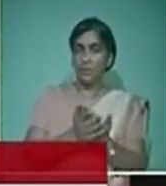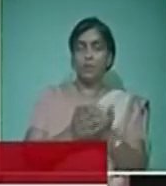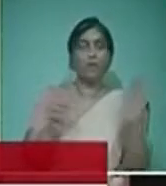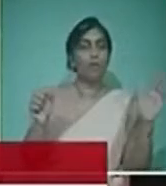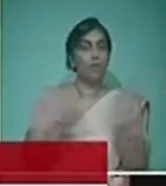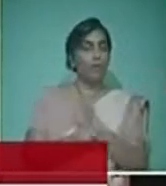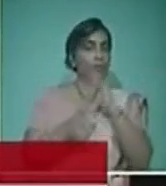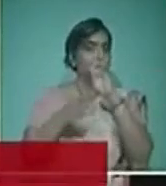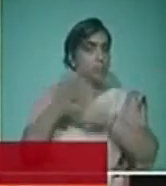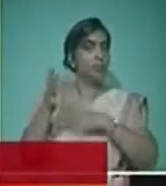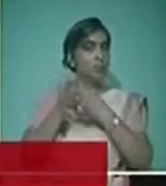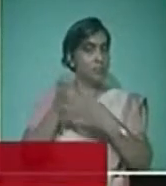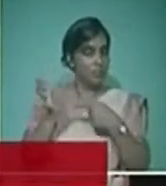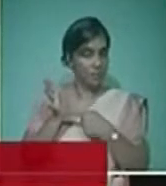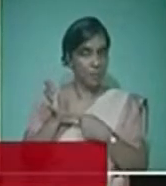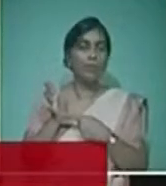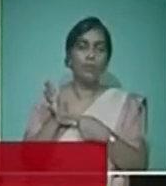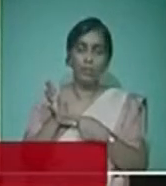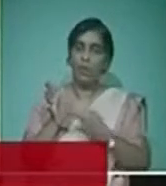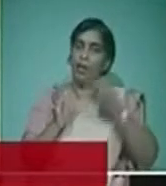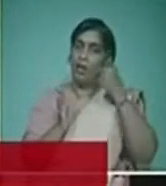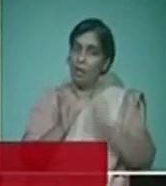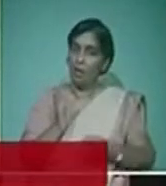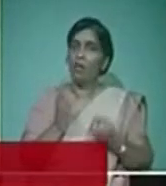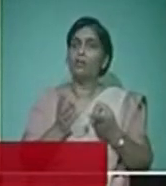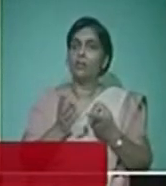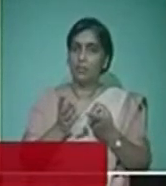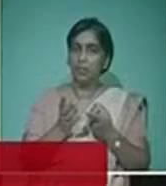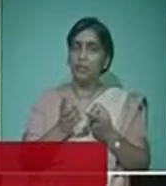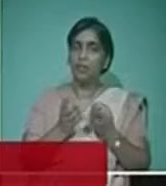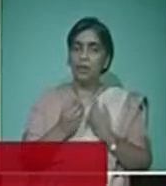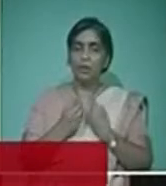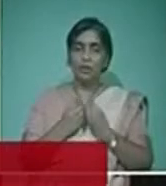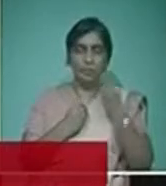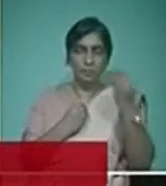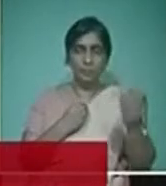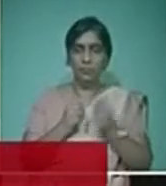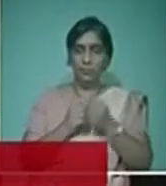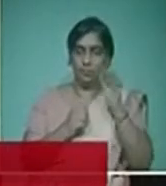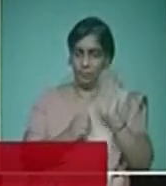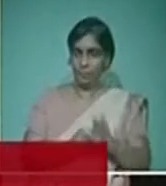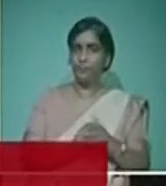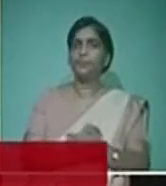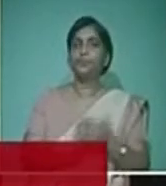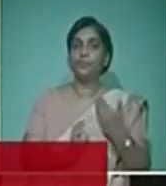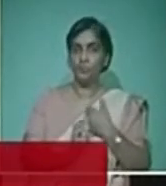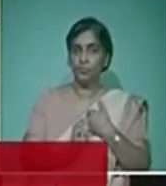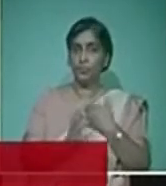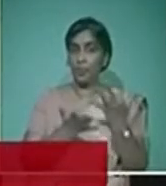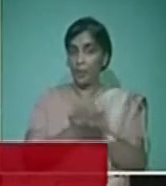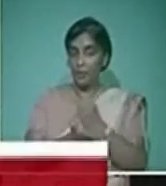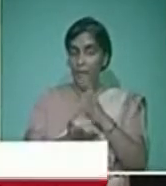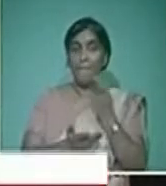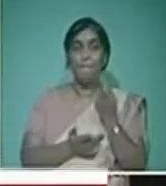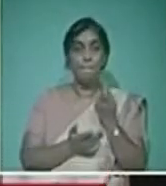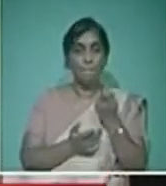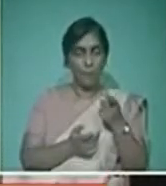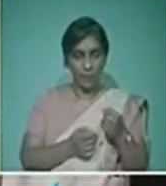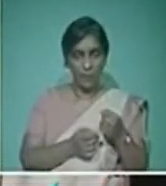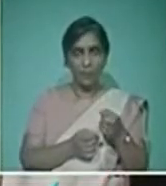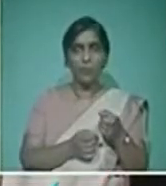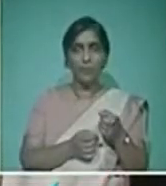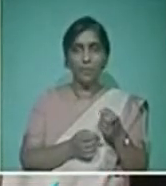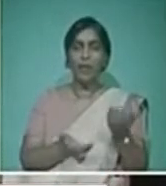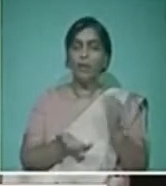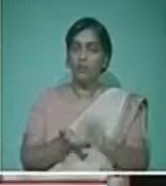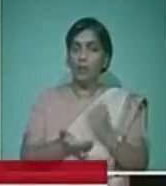පරිපූර්ණක ඇස්තමේන්තුව මගින් ඒ සඳහා අනුමැතිය ලබා ගැනීමට කටයුතු කරනවා. අපි වෙන් කරලා තියෙන මුදල් වලින්